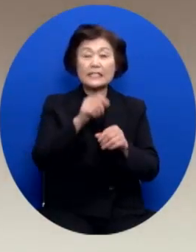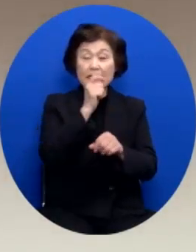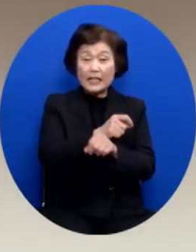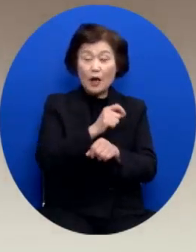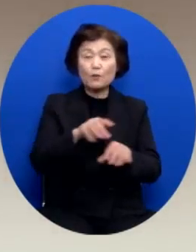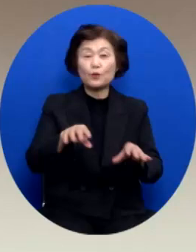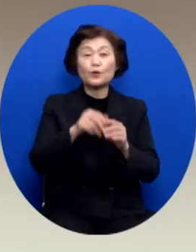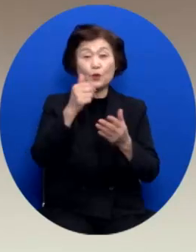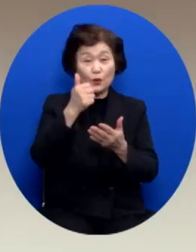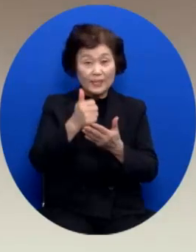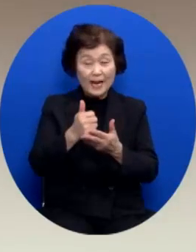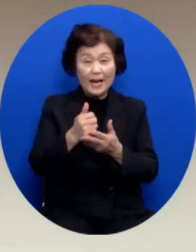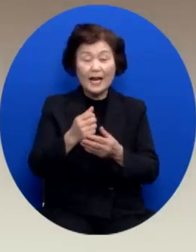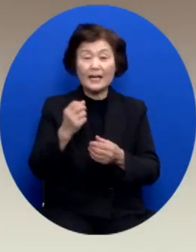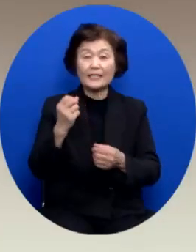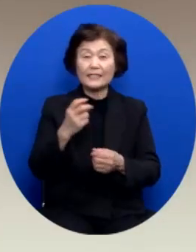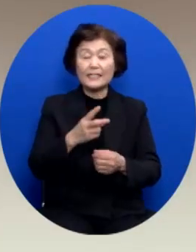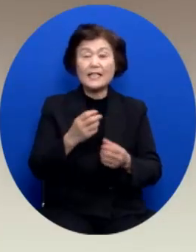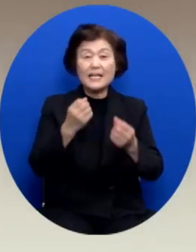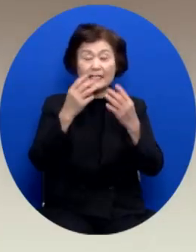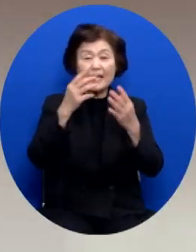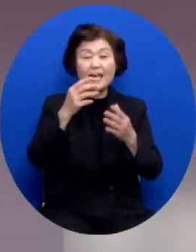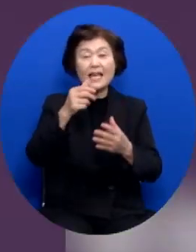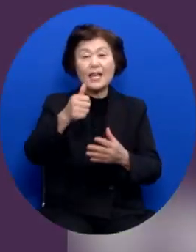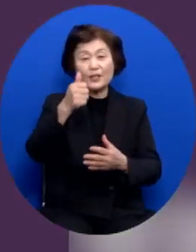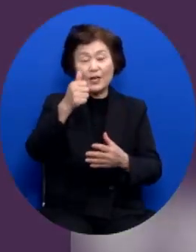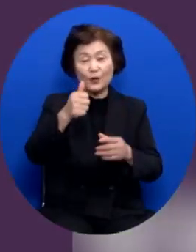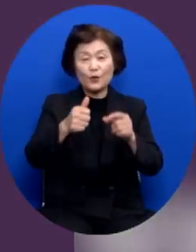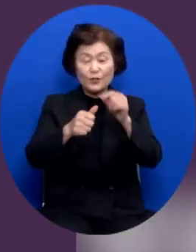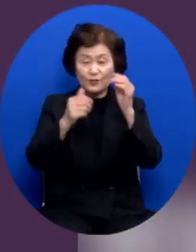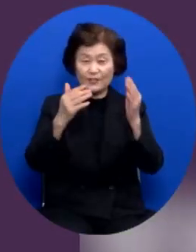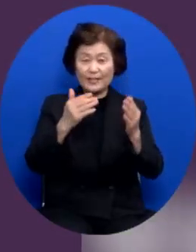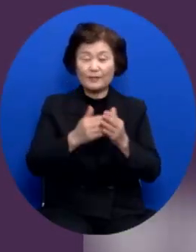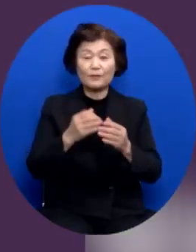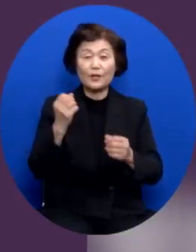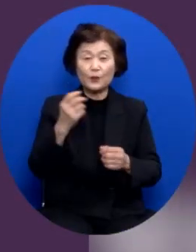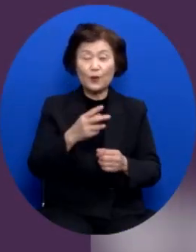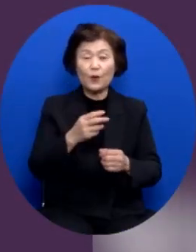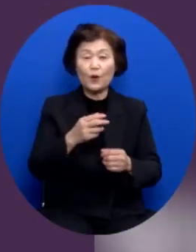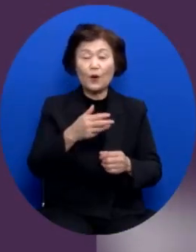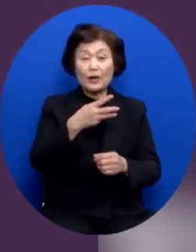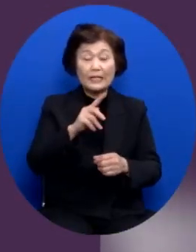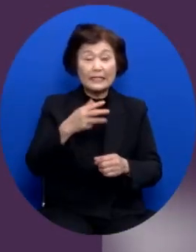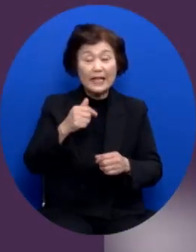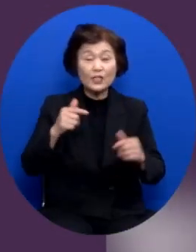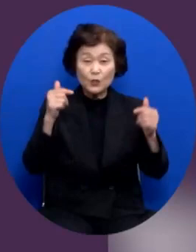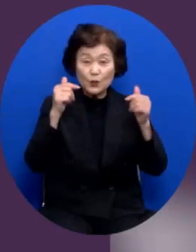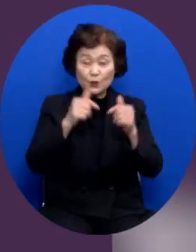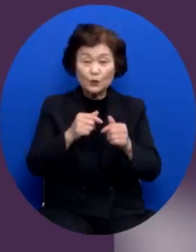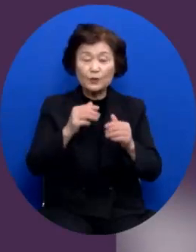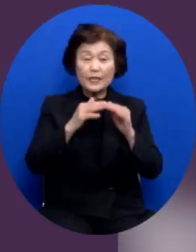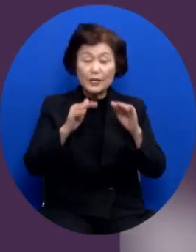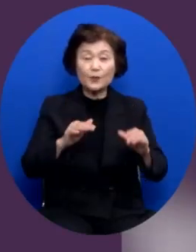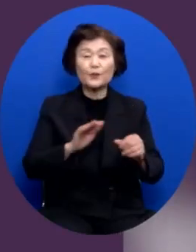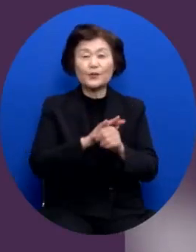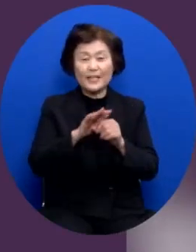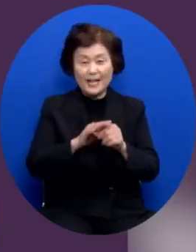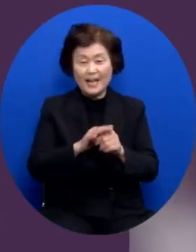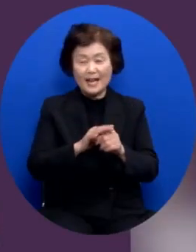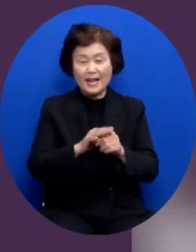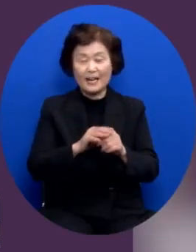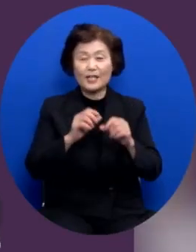엘림교회 김영대 목사를 신임 이사로 선출했습니다 또 탄소 중립 이웃사랑을 2024년 주제로